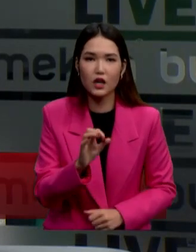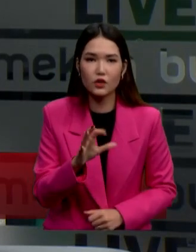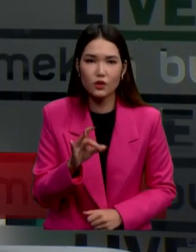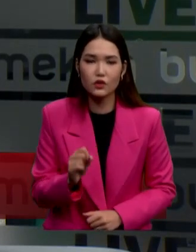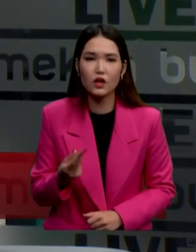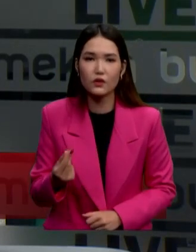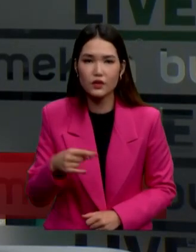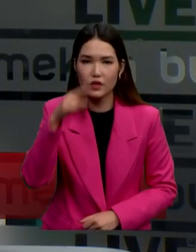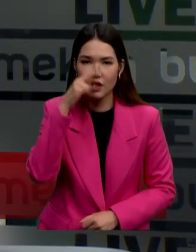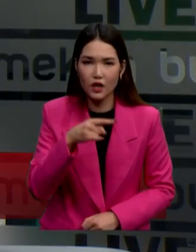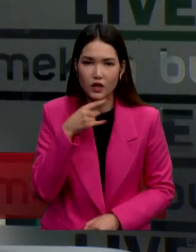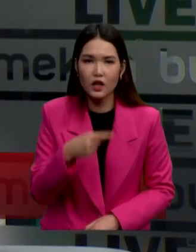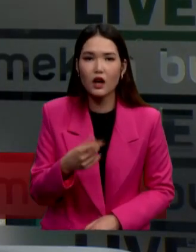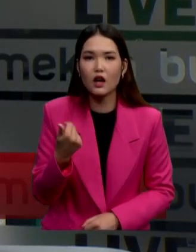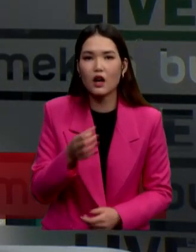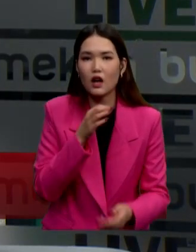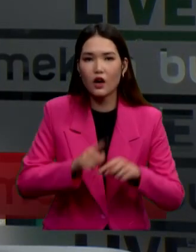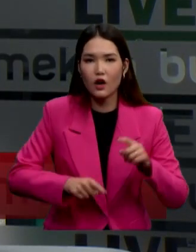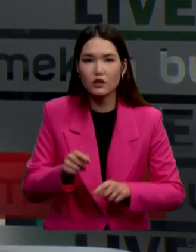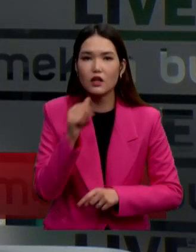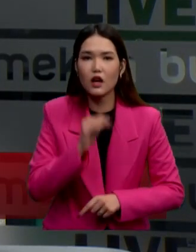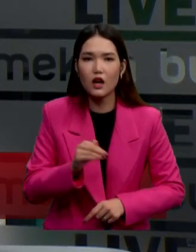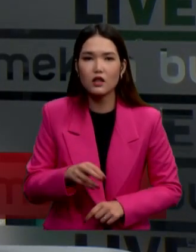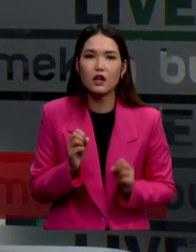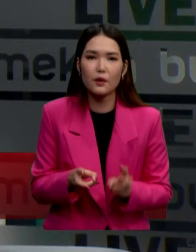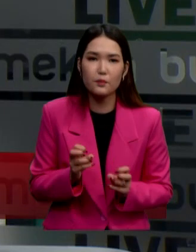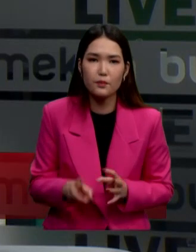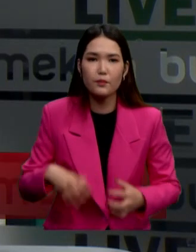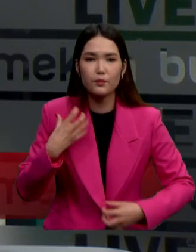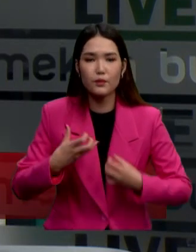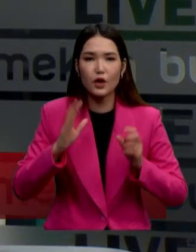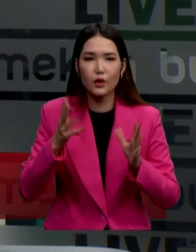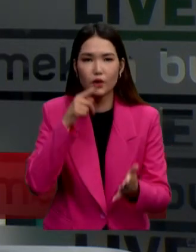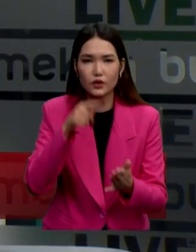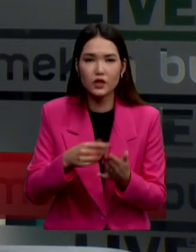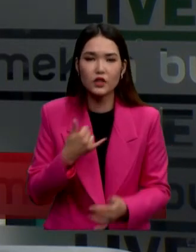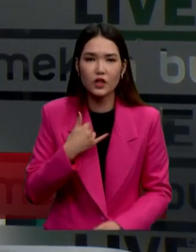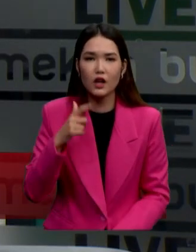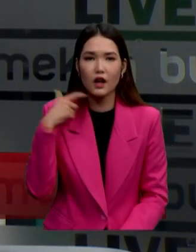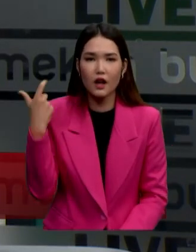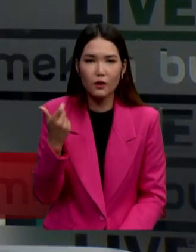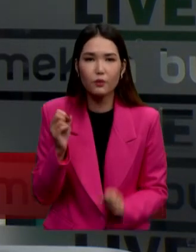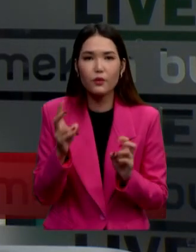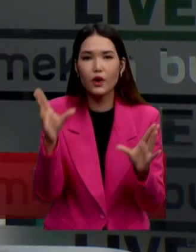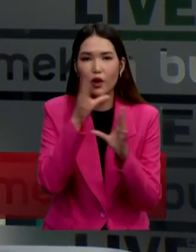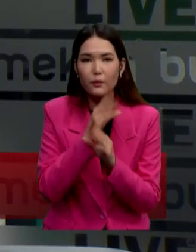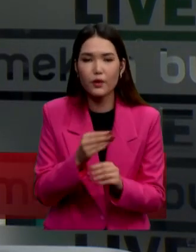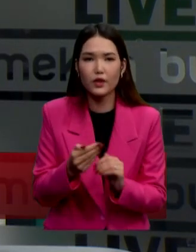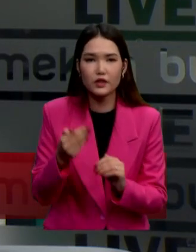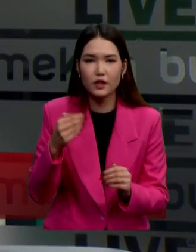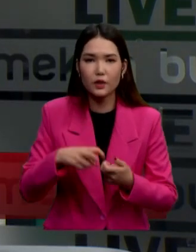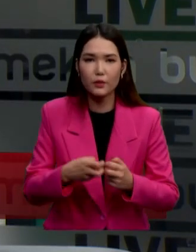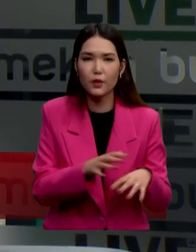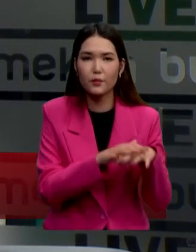Ассоциации финансистов Казахстана. Отечественные эксперты опасаются влияния ситуации на нашу экономику. Как могут откликнуться